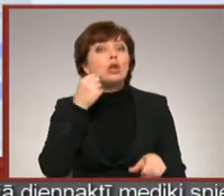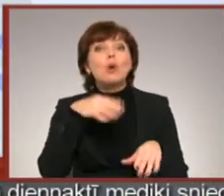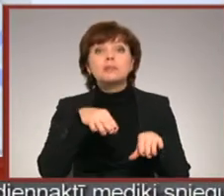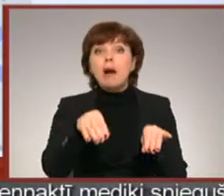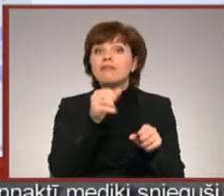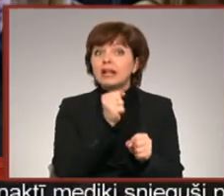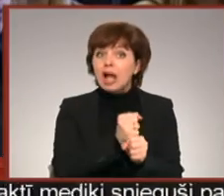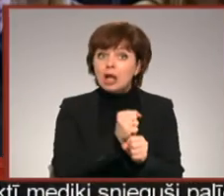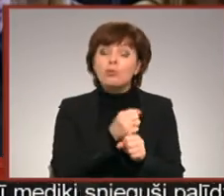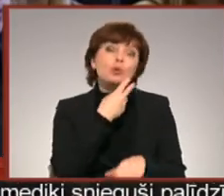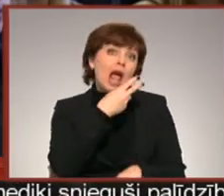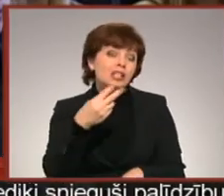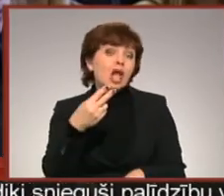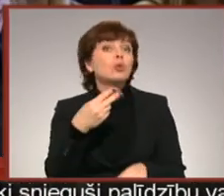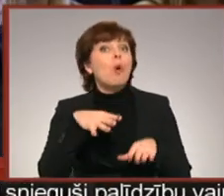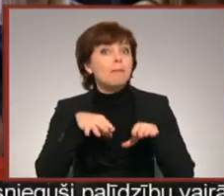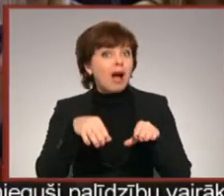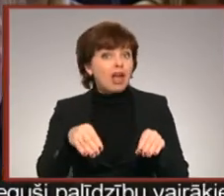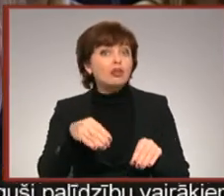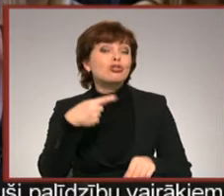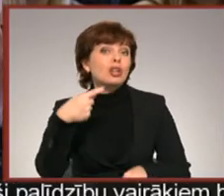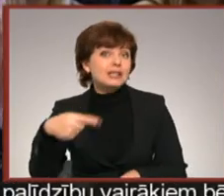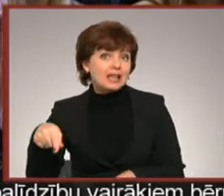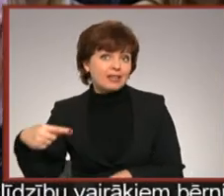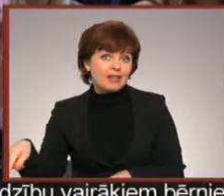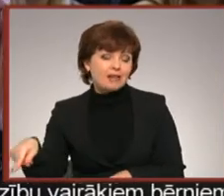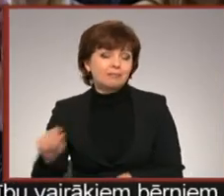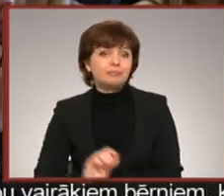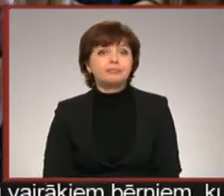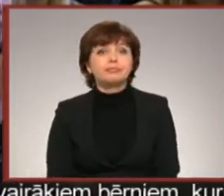ko paveikuši citi. Liene Kalimese, Jānis Eicēns, Vidzemes televīzija.